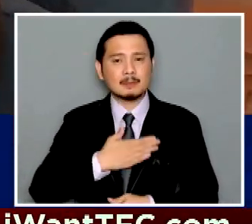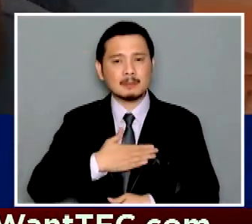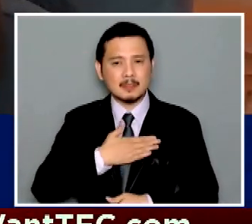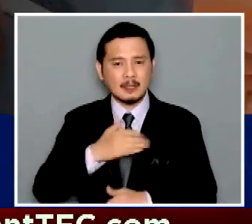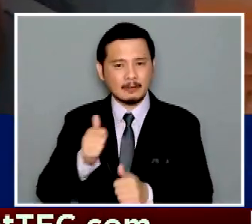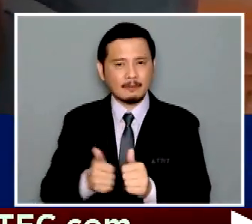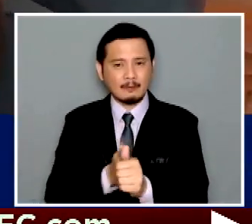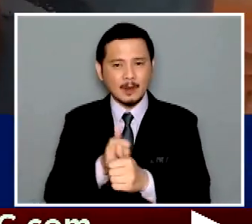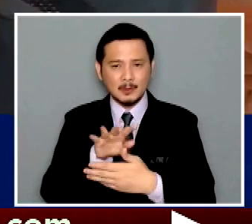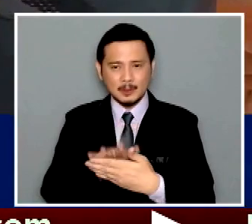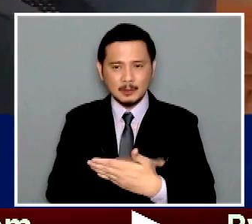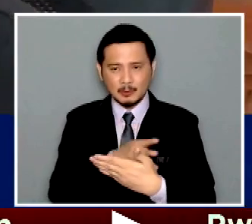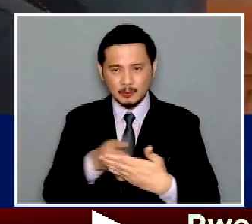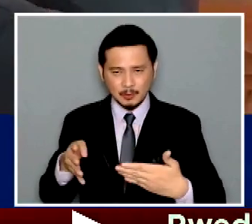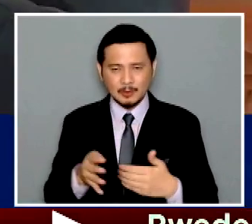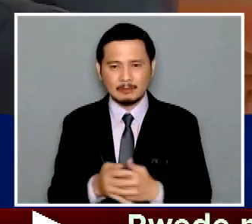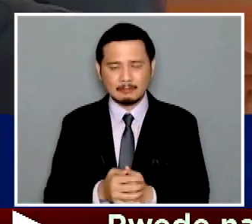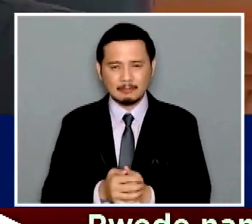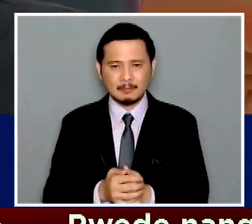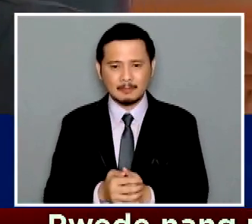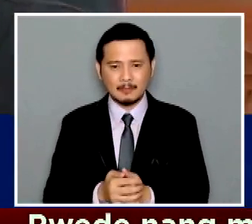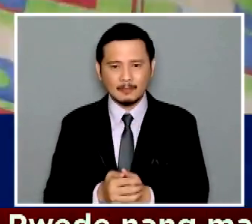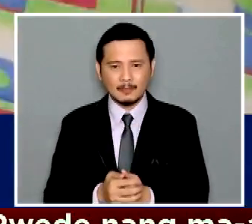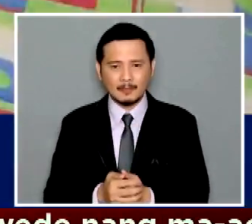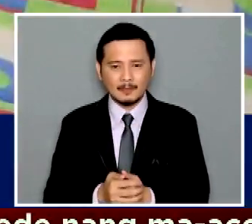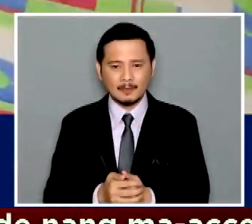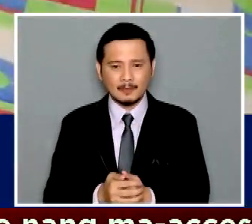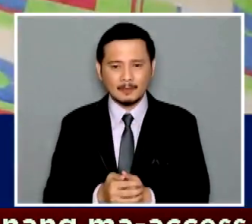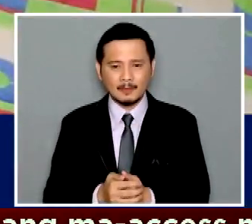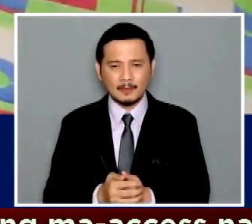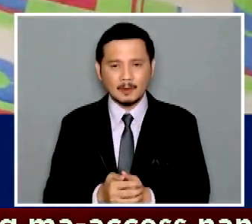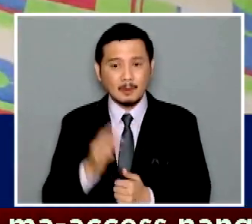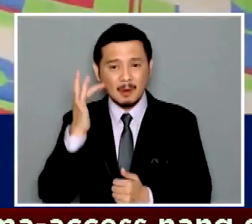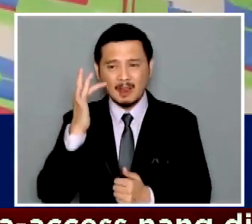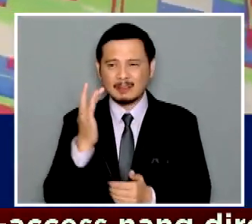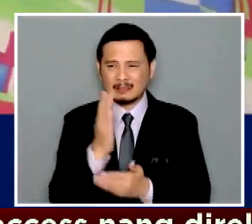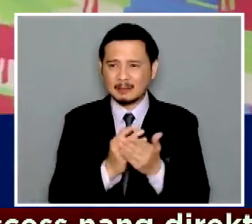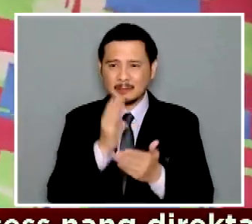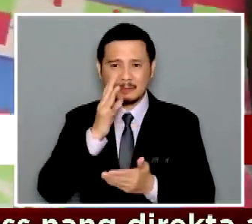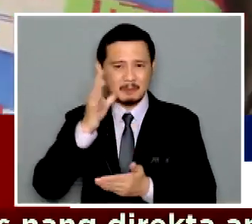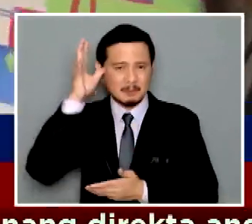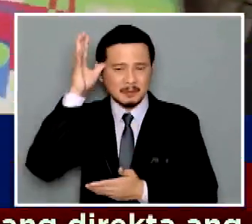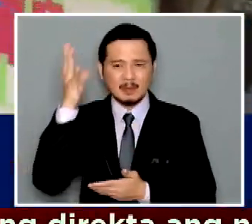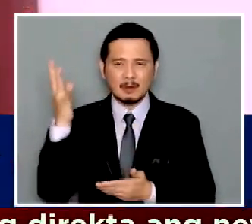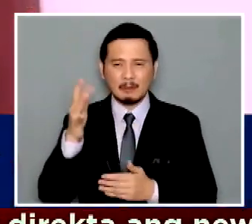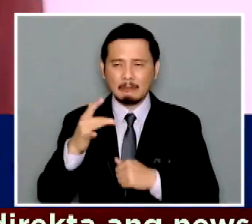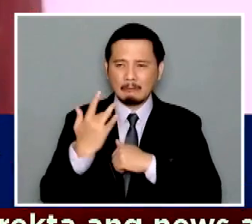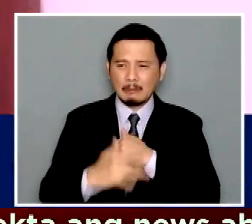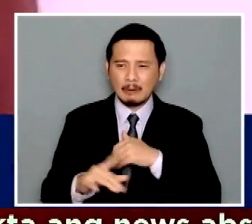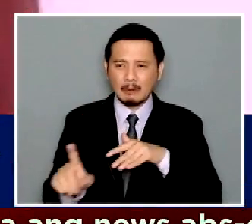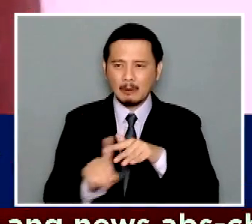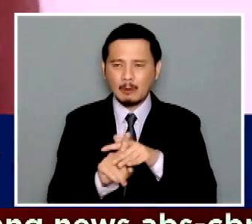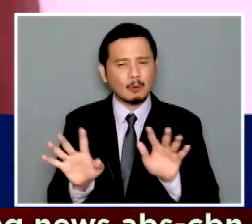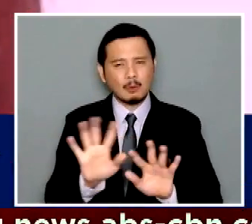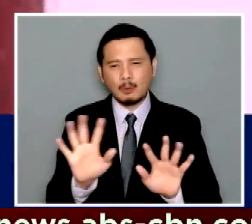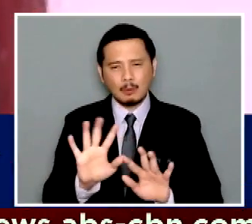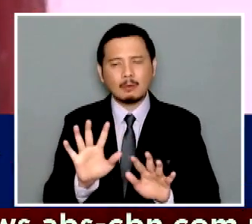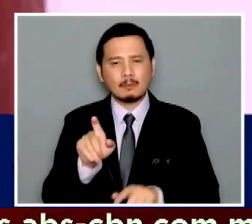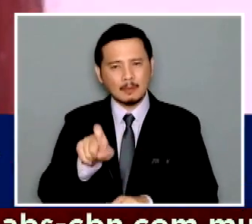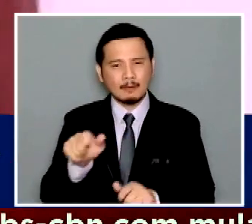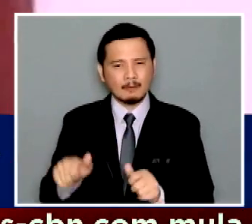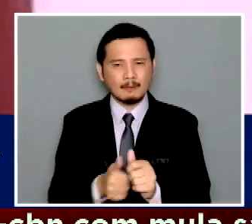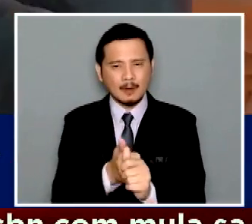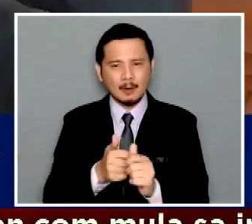schedule na lalabas tapos andyan na sila. Mamaya pa naman sila papasok. May infection containment strategy din ang paaralan, katuwang ang barangay